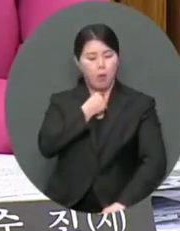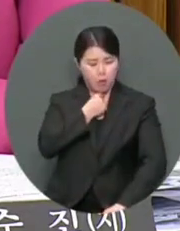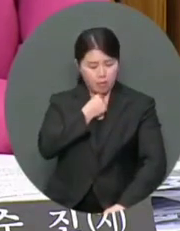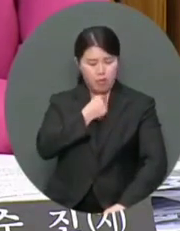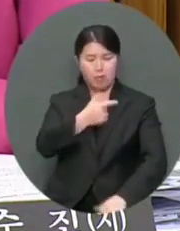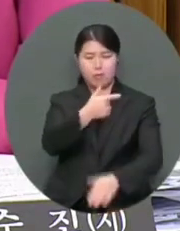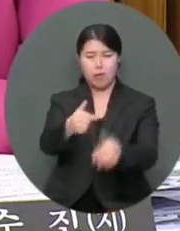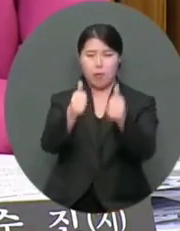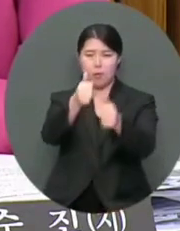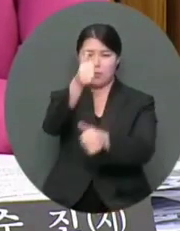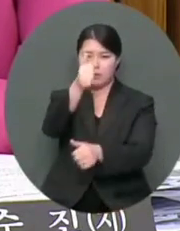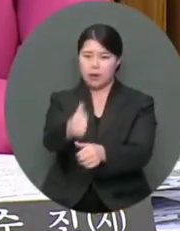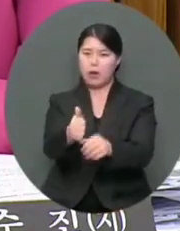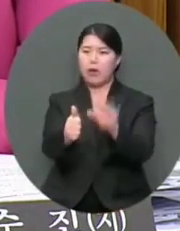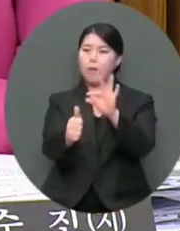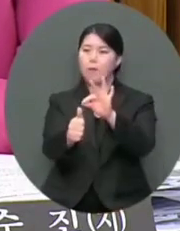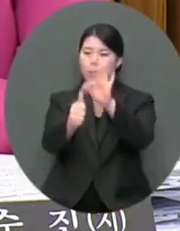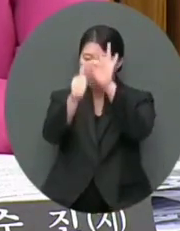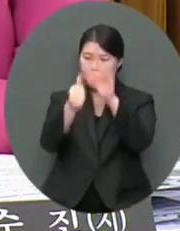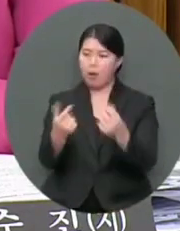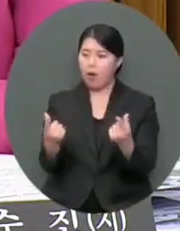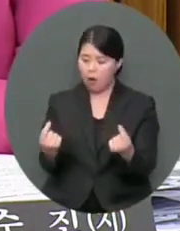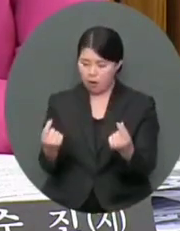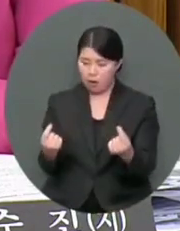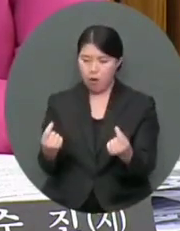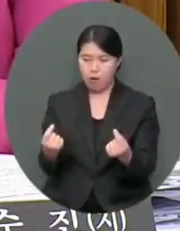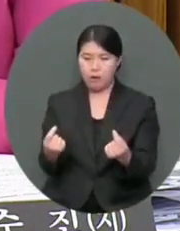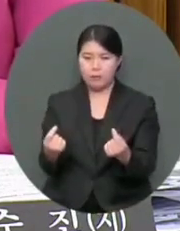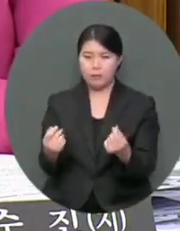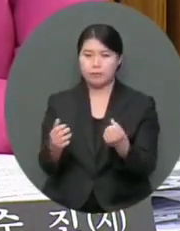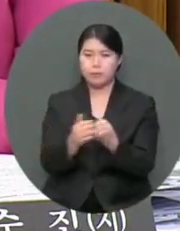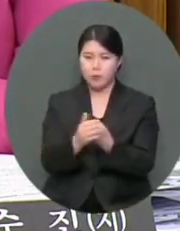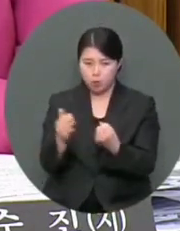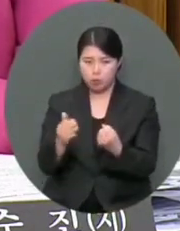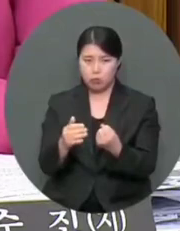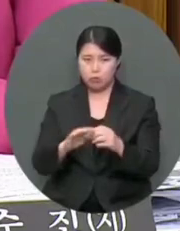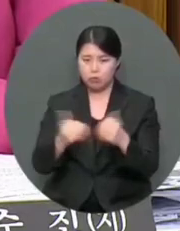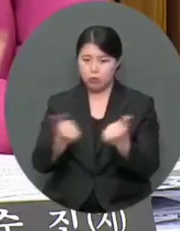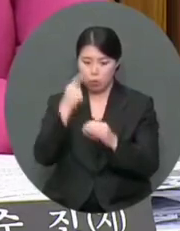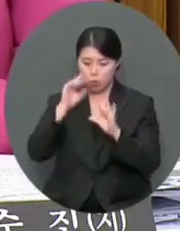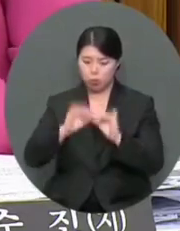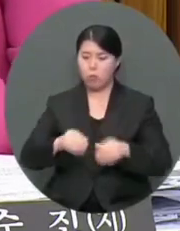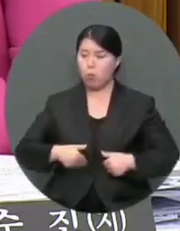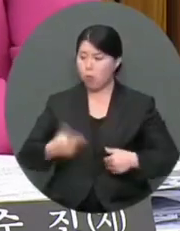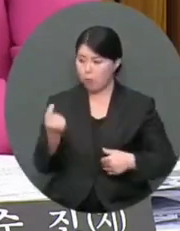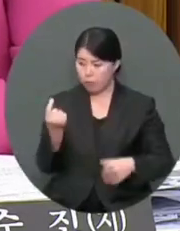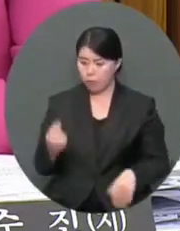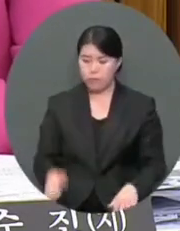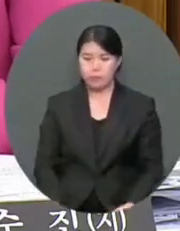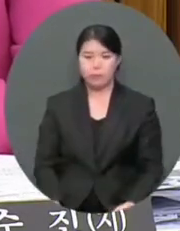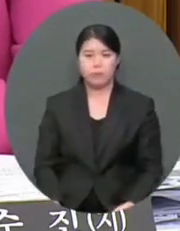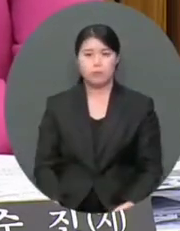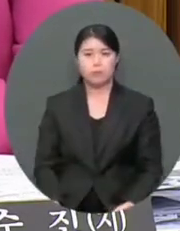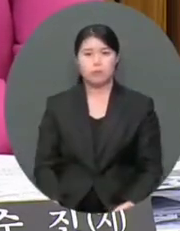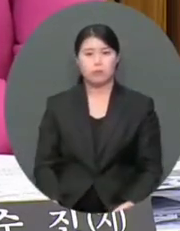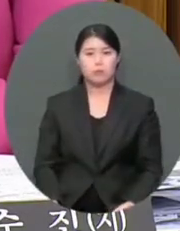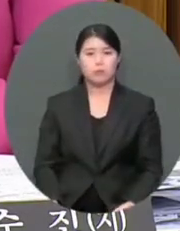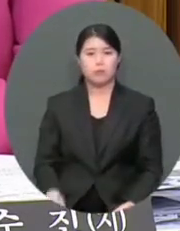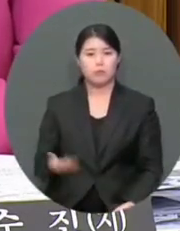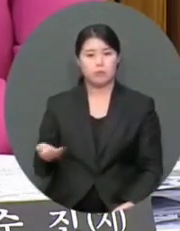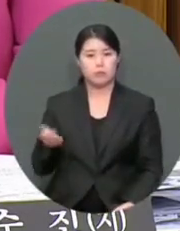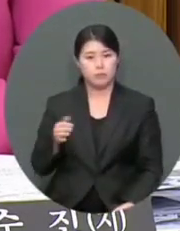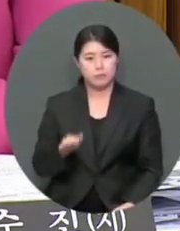국민들이 원하는 대법원장을 뽑아야 되는 것이 헌법 정신이기 때문에 하는 겁니다. 그런데 그렇게